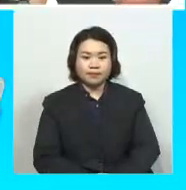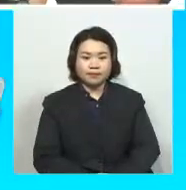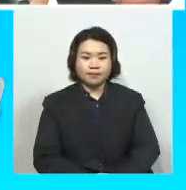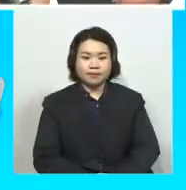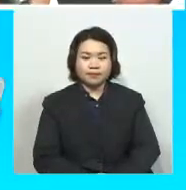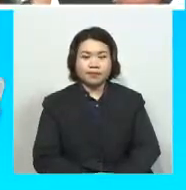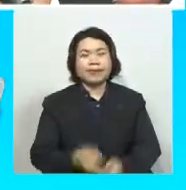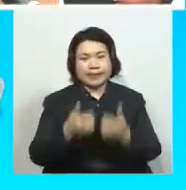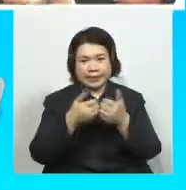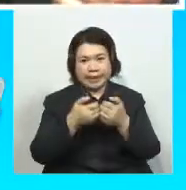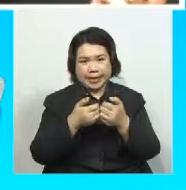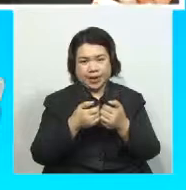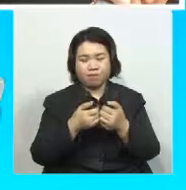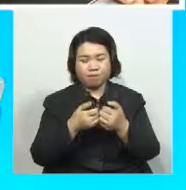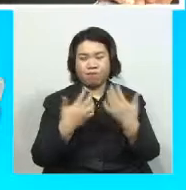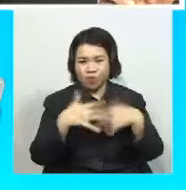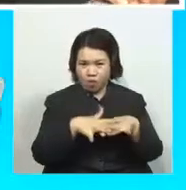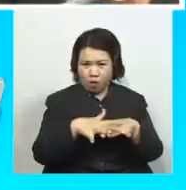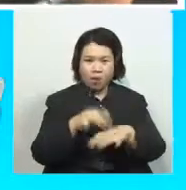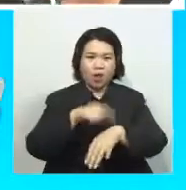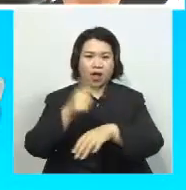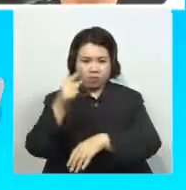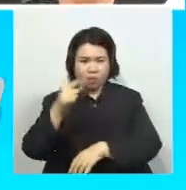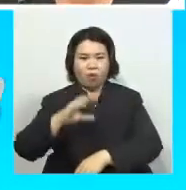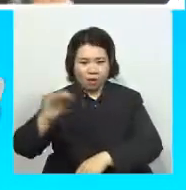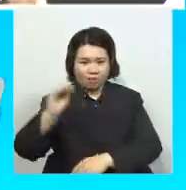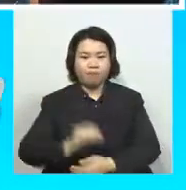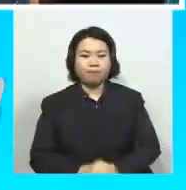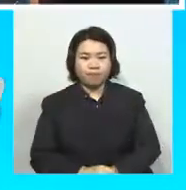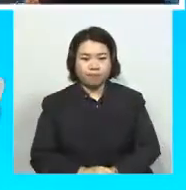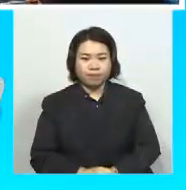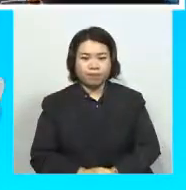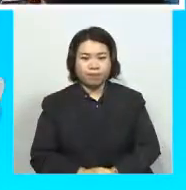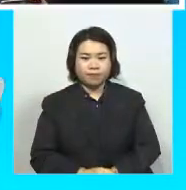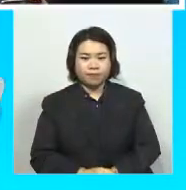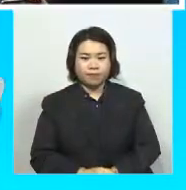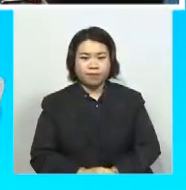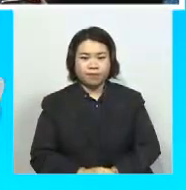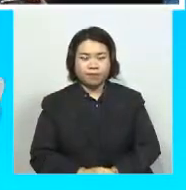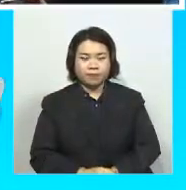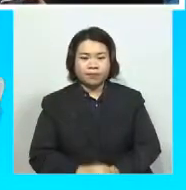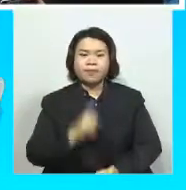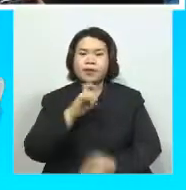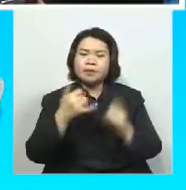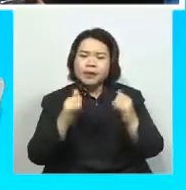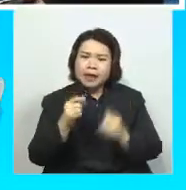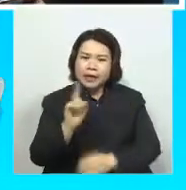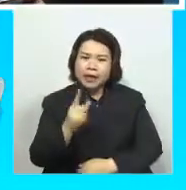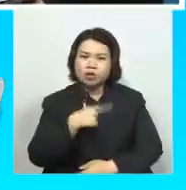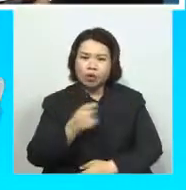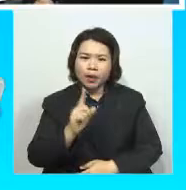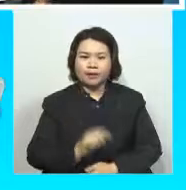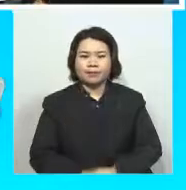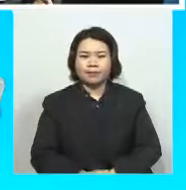ก็มาเล่นเกมแล้วก็11โมงจะกลับครับ หนูชอบเล่นอะไรมากที่สุด ก็ชอ